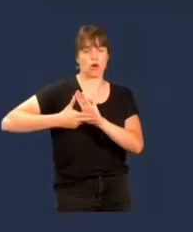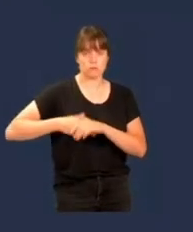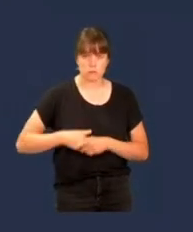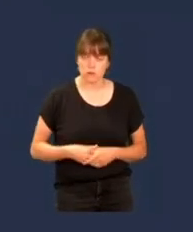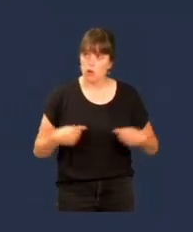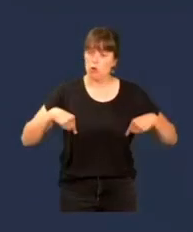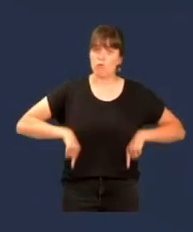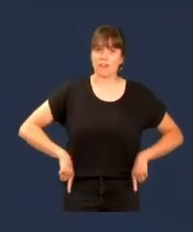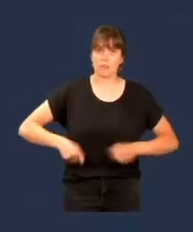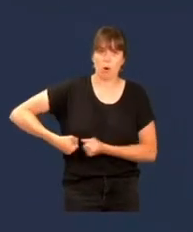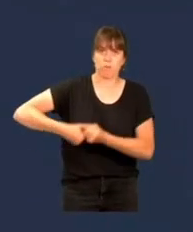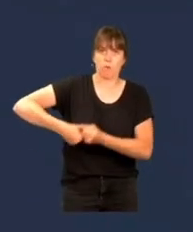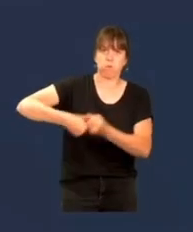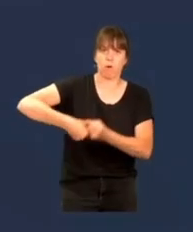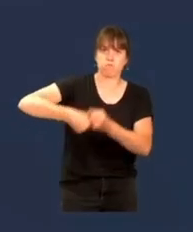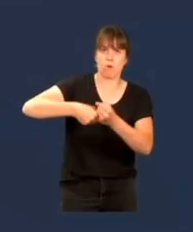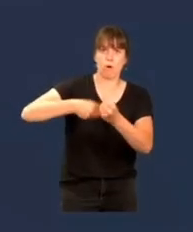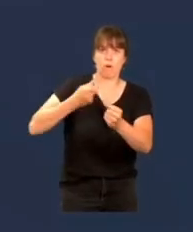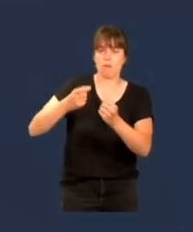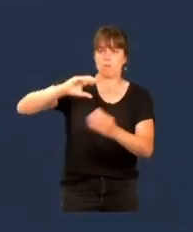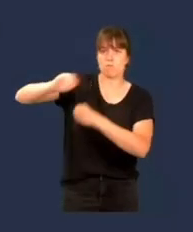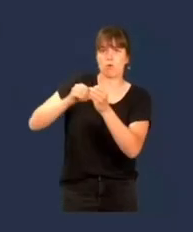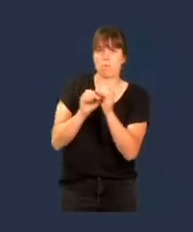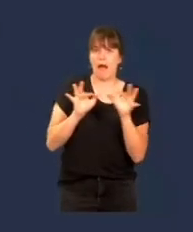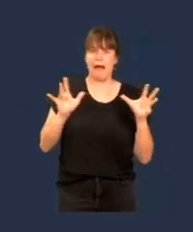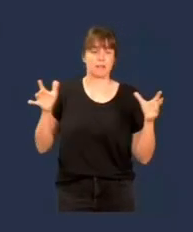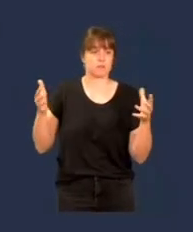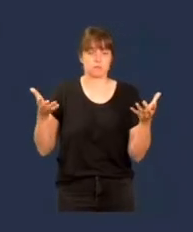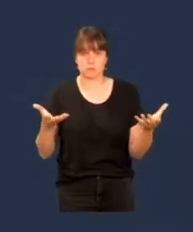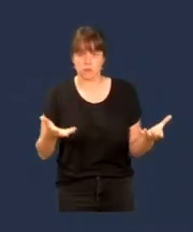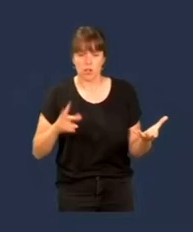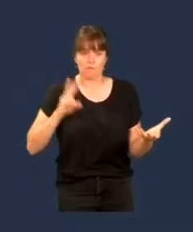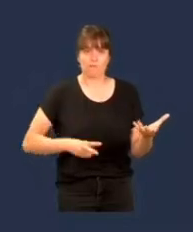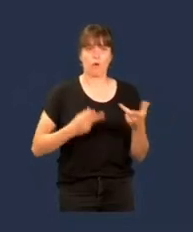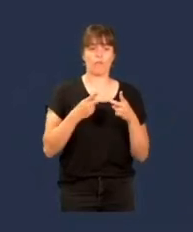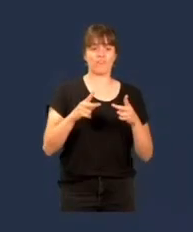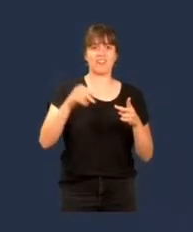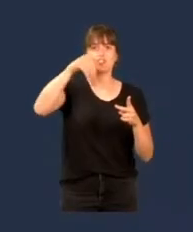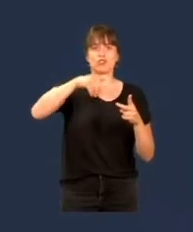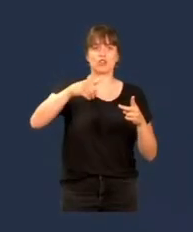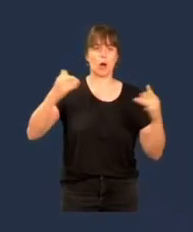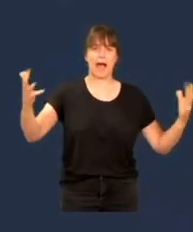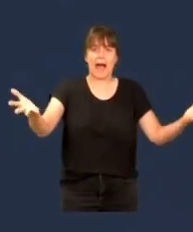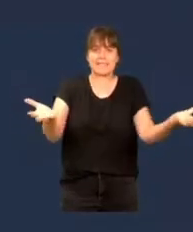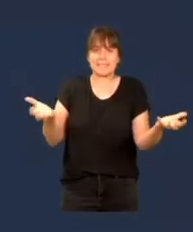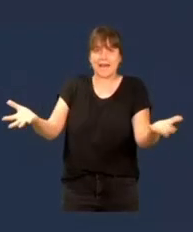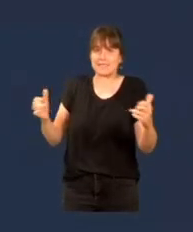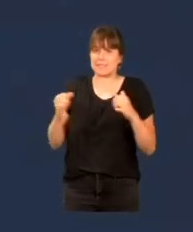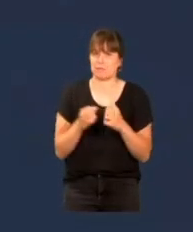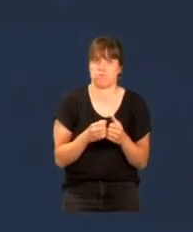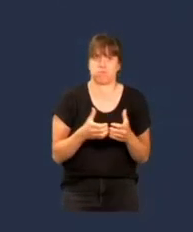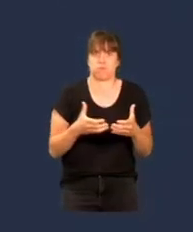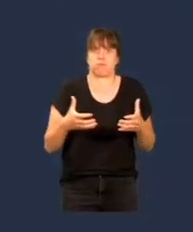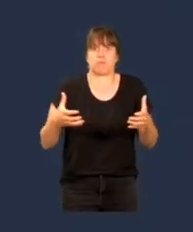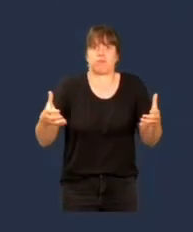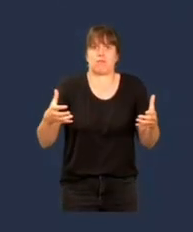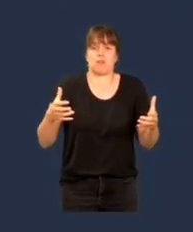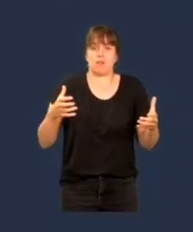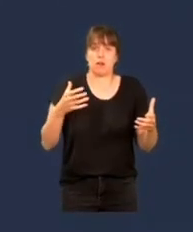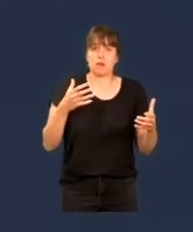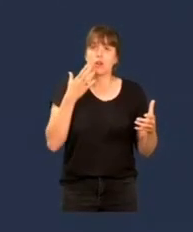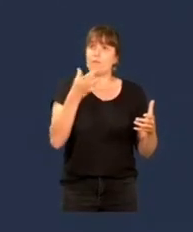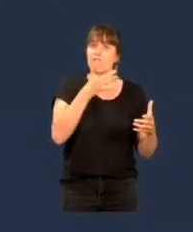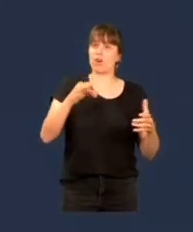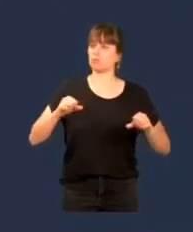par des lobbies mondialistes, désireux d'imposer une idéologie de la ville-monde et de supprimer la souveraineté des nations, vous